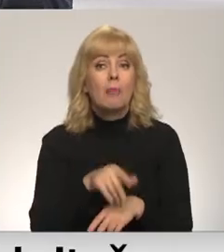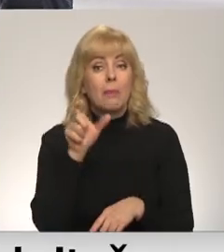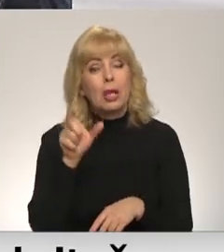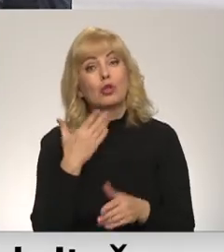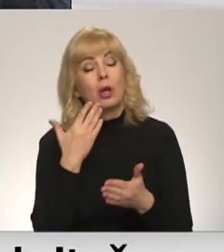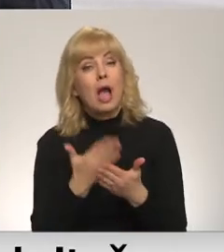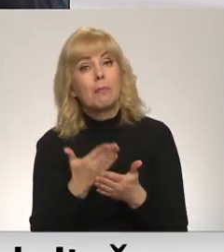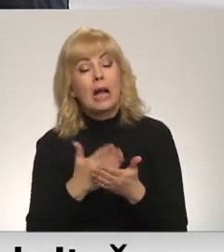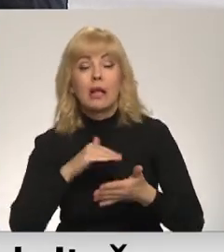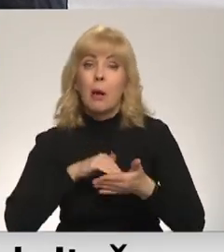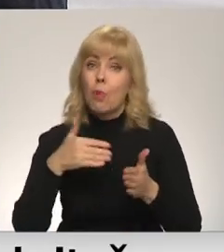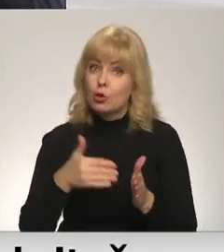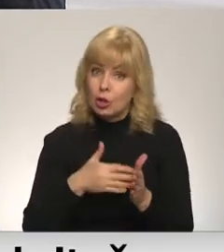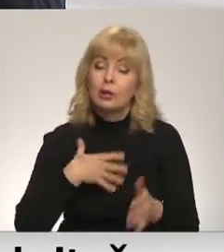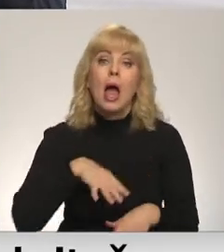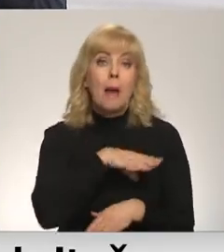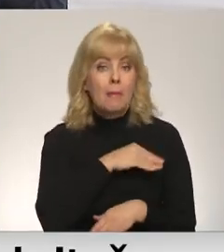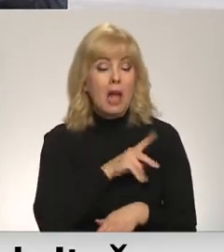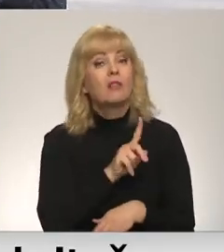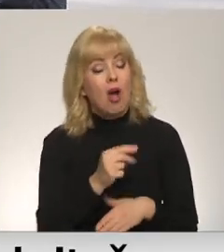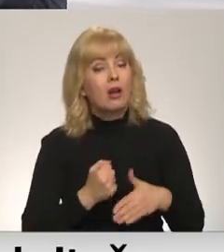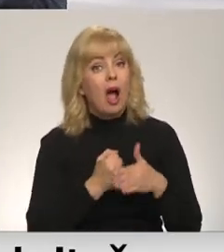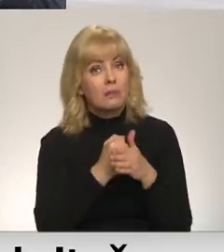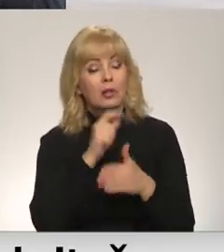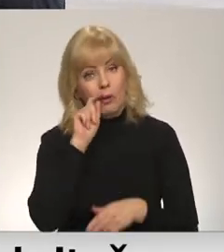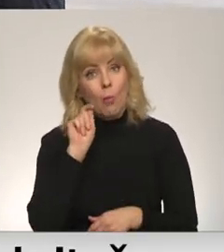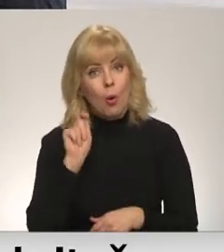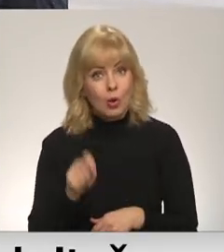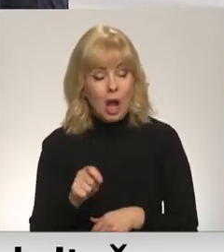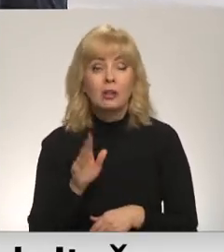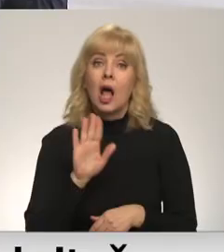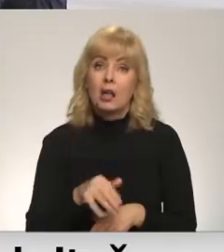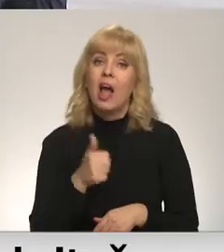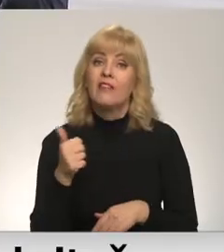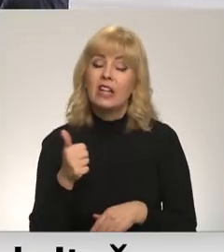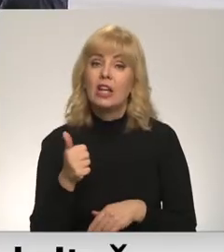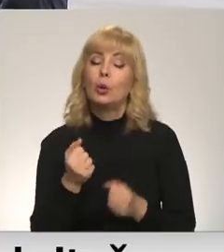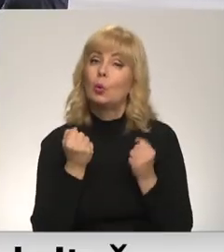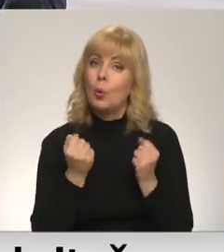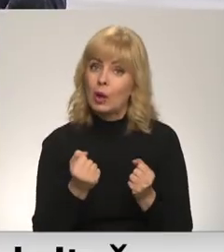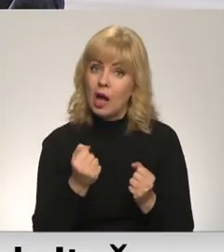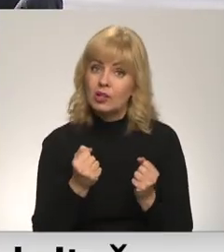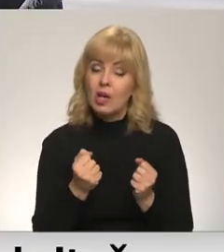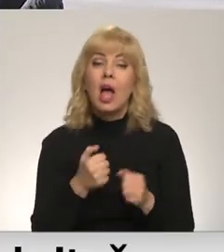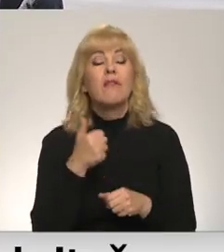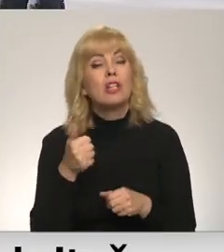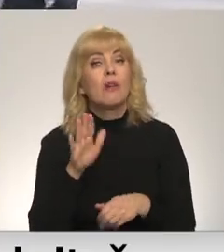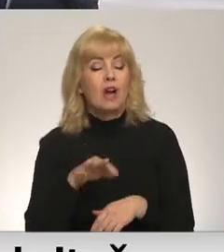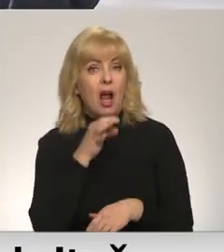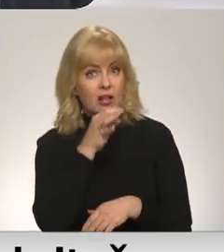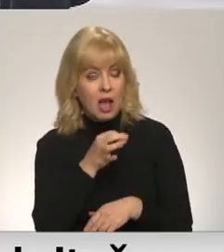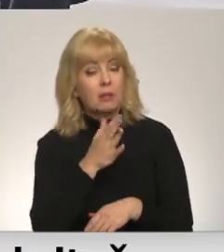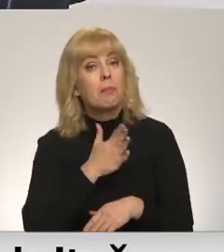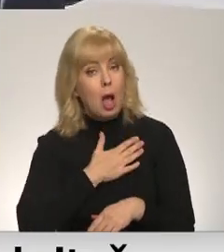pozīciju, jāparāda, ka mēs atbalstam Ukrainu un lai viņi turās. Jo, kas viņi arī varētu teikt, arī pa